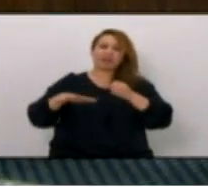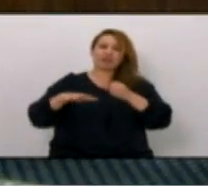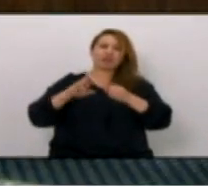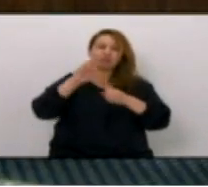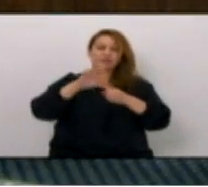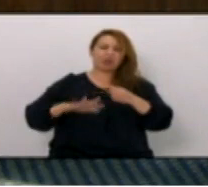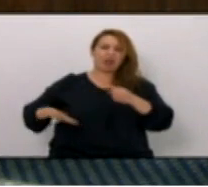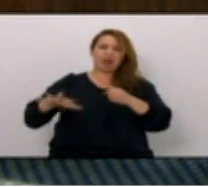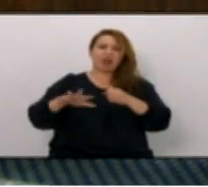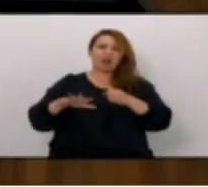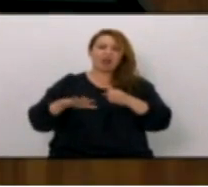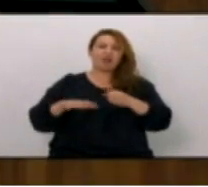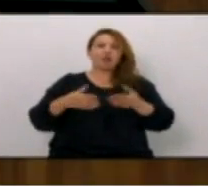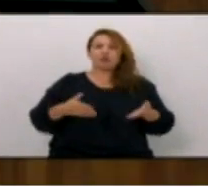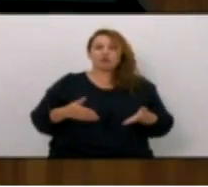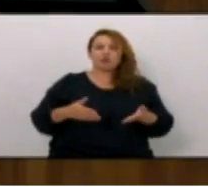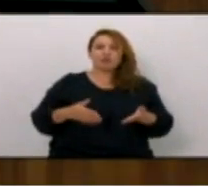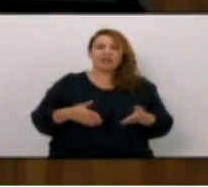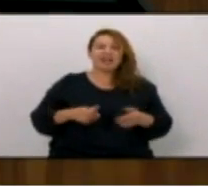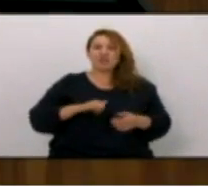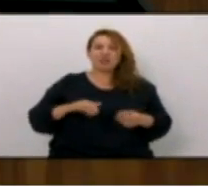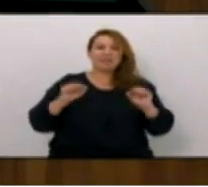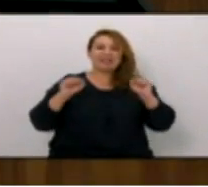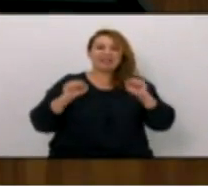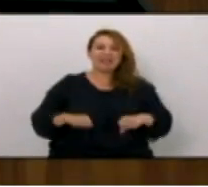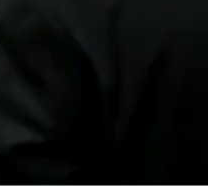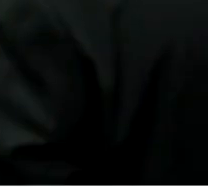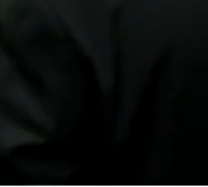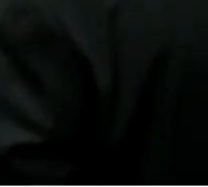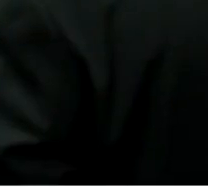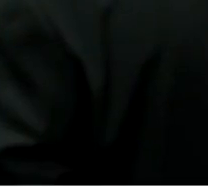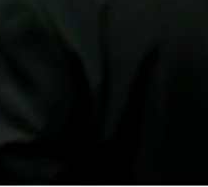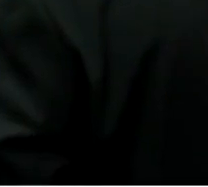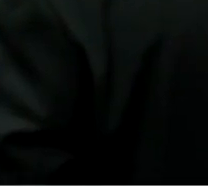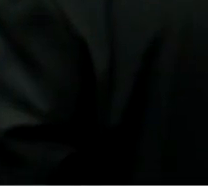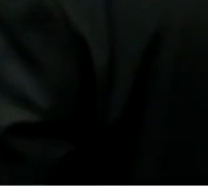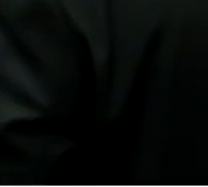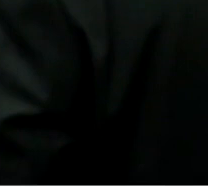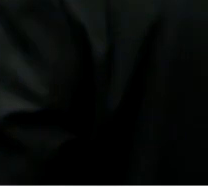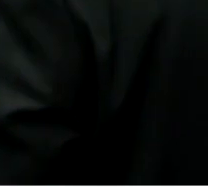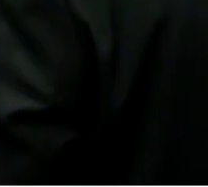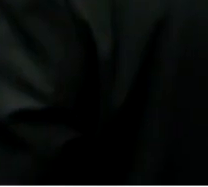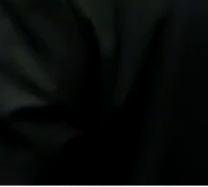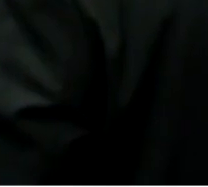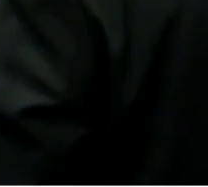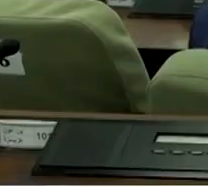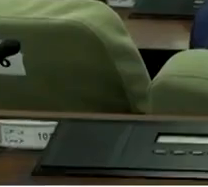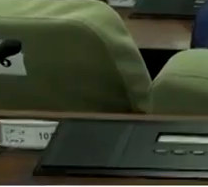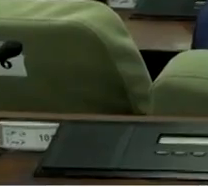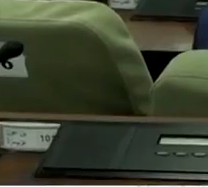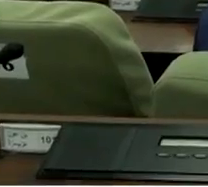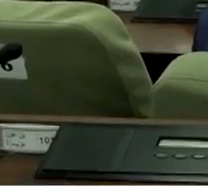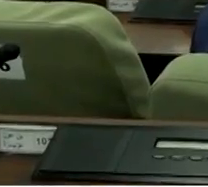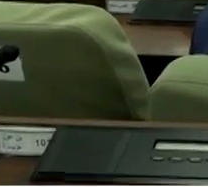على المقاطعة اليوم شارك وصوت بنعم واعتبر بأن هذا الدستور يصنع القطيعة مع العهد السابق. مثل ما قلت